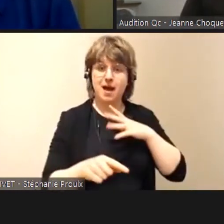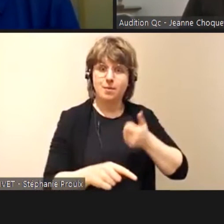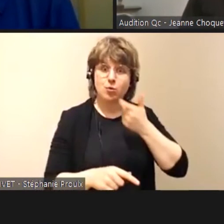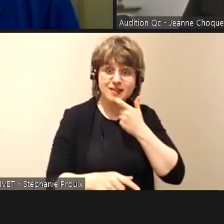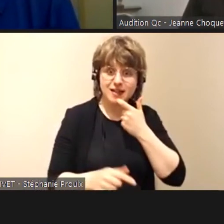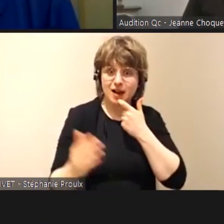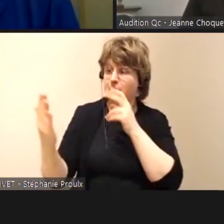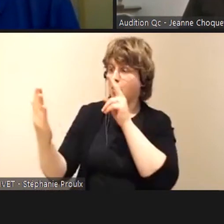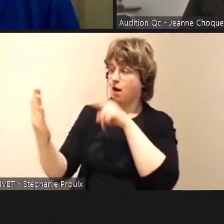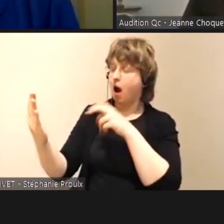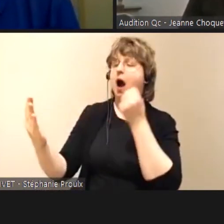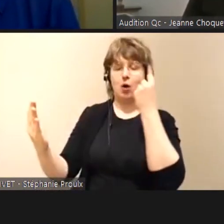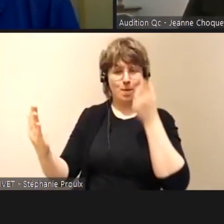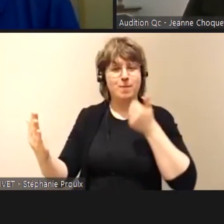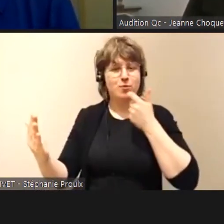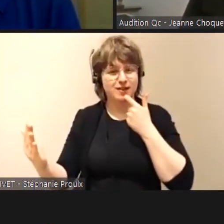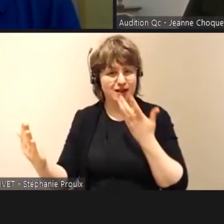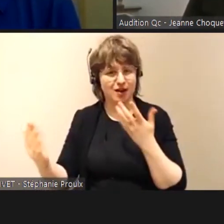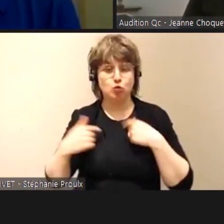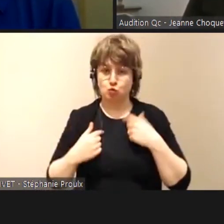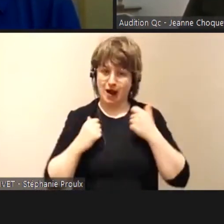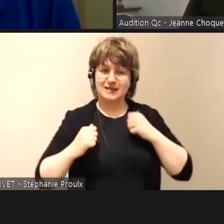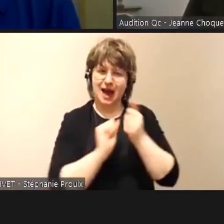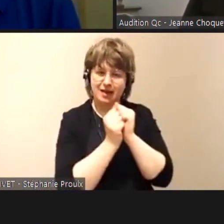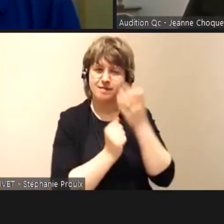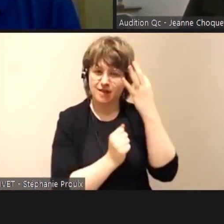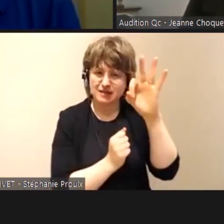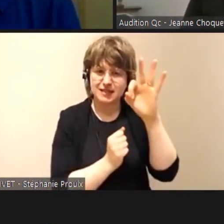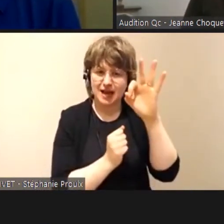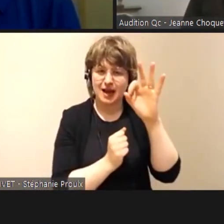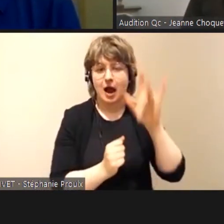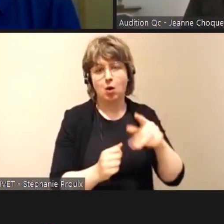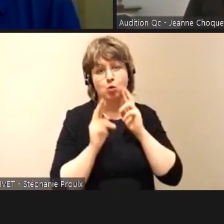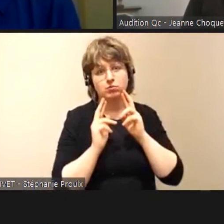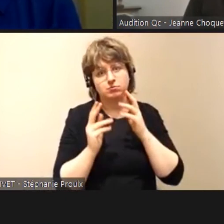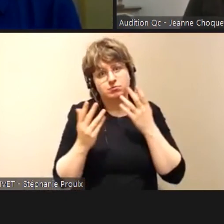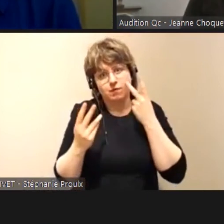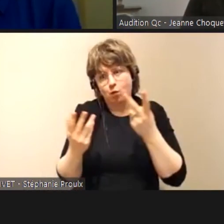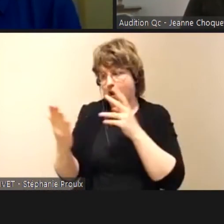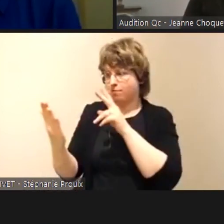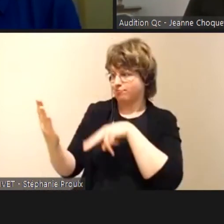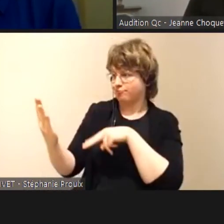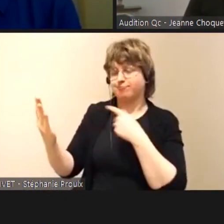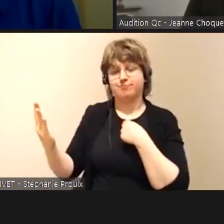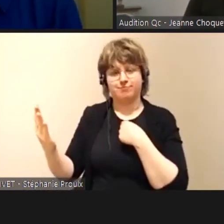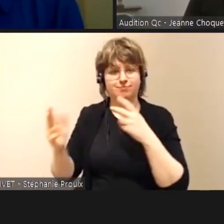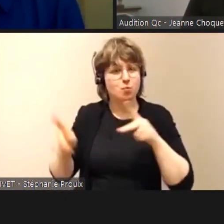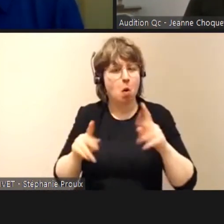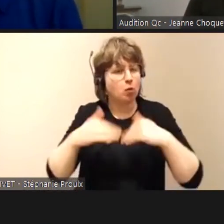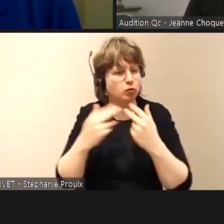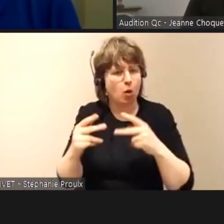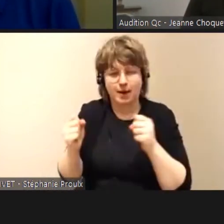quelque chose qu'on est en train de travailler pour l'adapter en français. Donc, ça pourrait être quelque chose qui pourrait être utilisé par tous